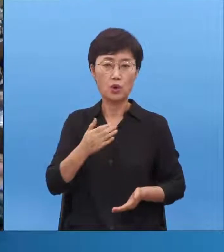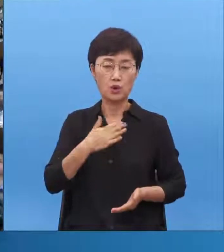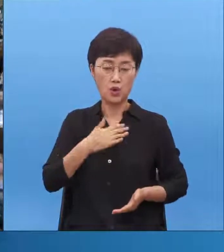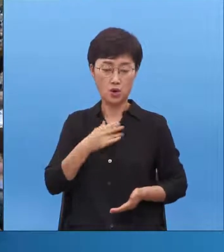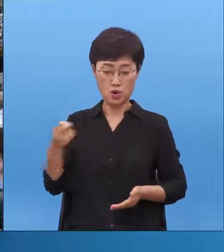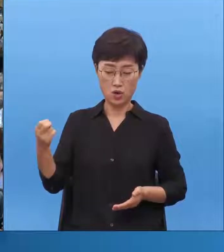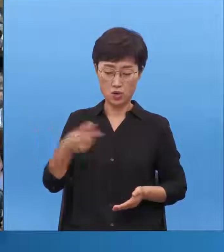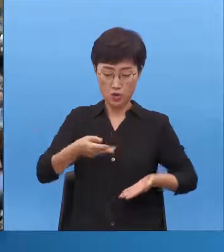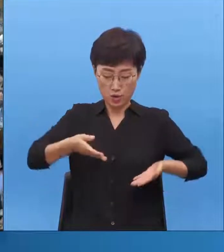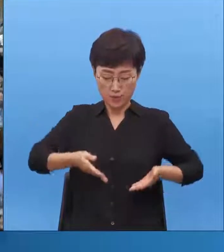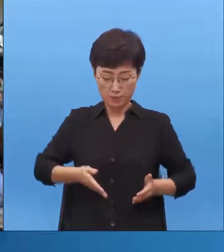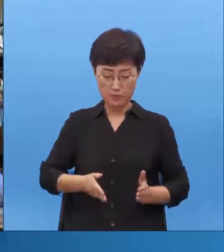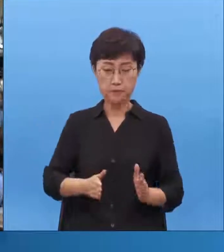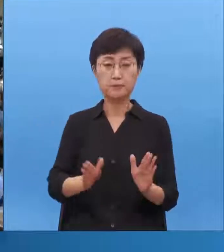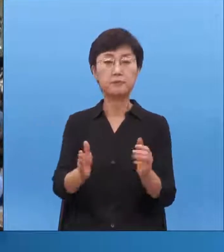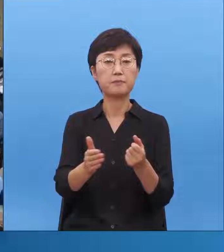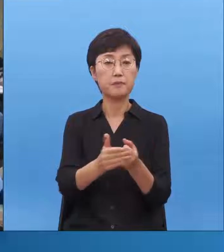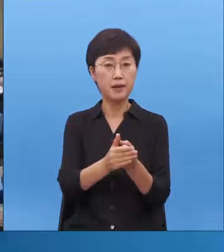피로서 거듭나니